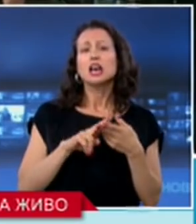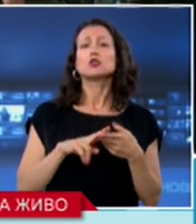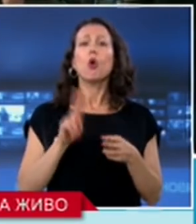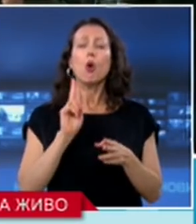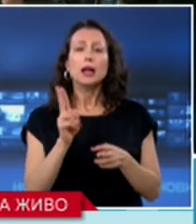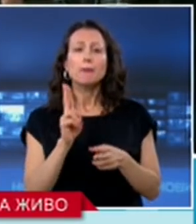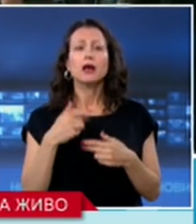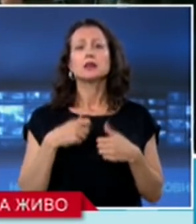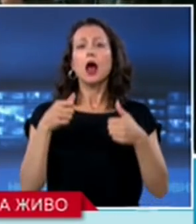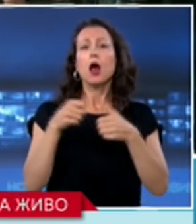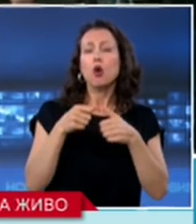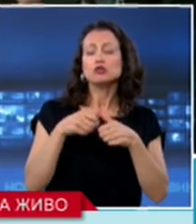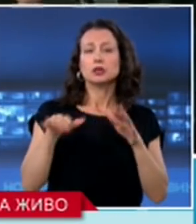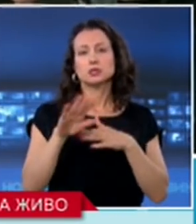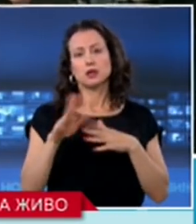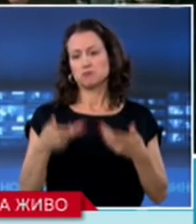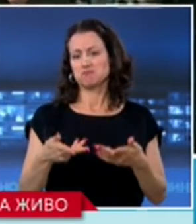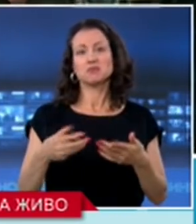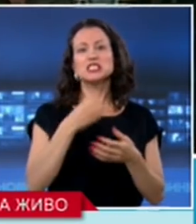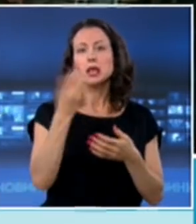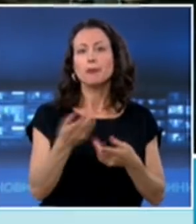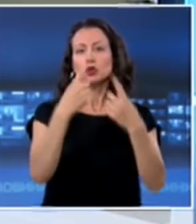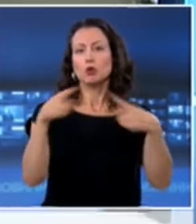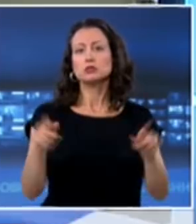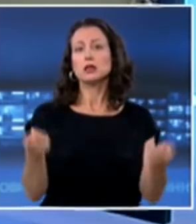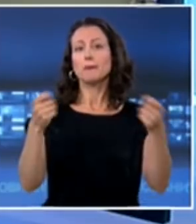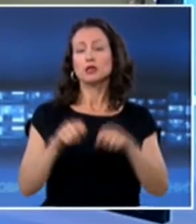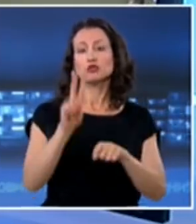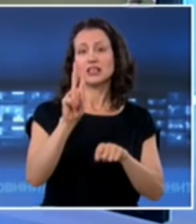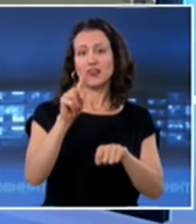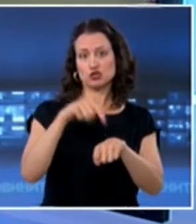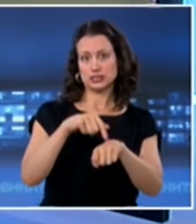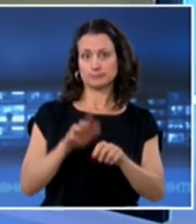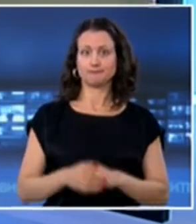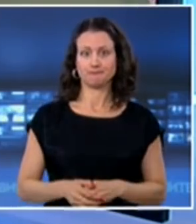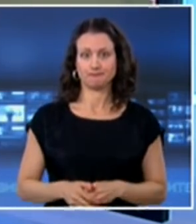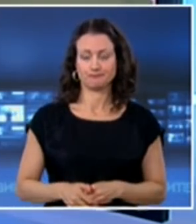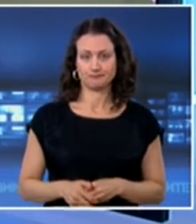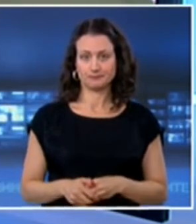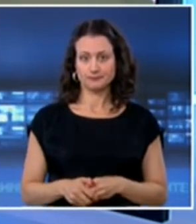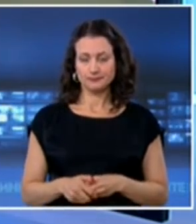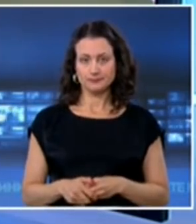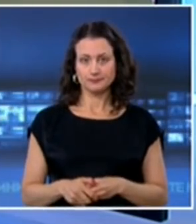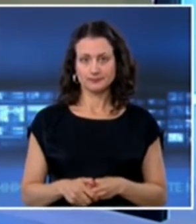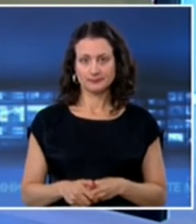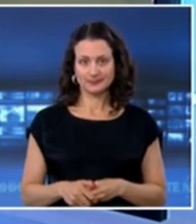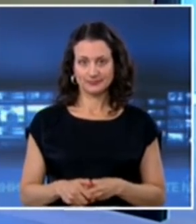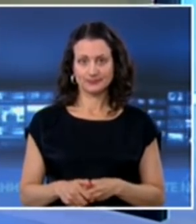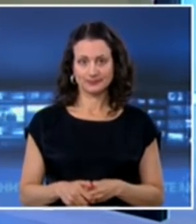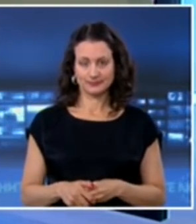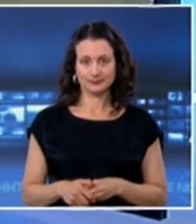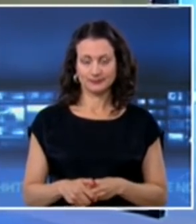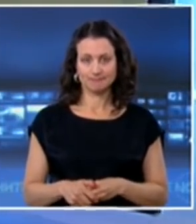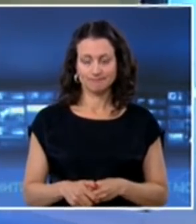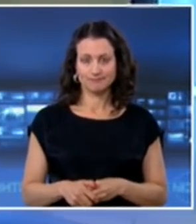Събитието трябва да приключи в 22 часа. Стоян Нешев пряко от Орлов мост, където виждате тече митинг-концерт на